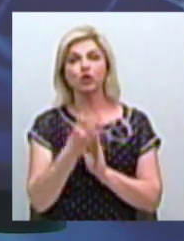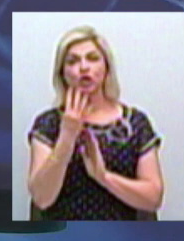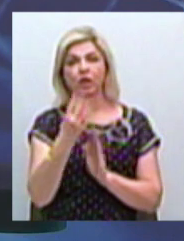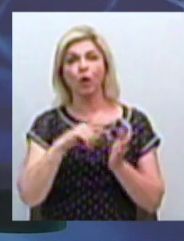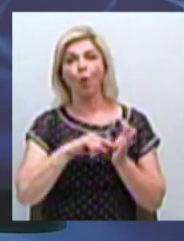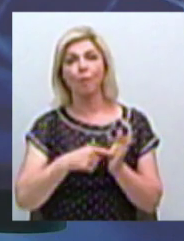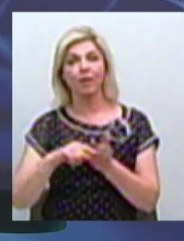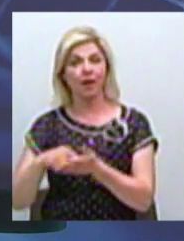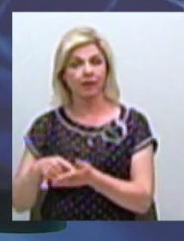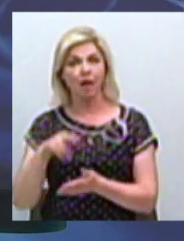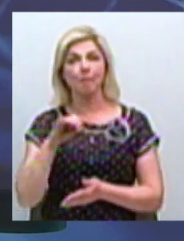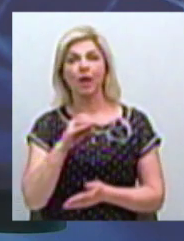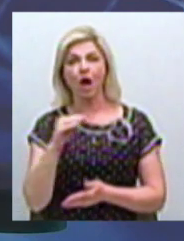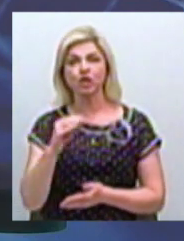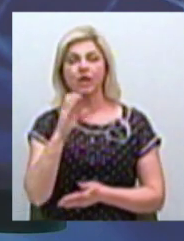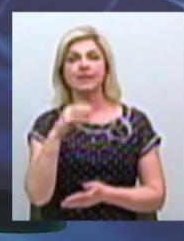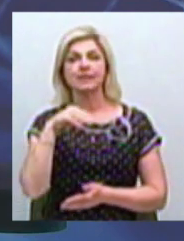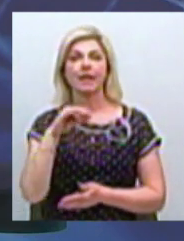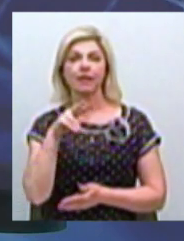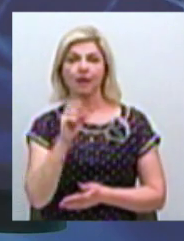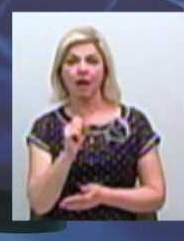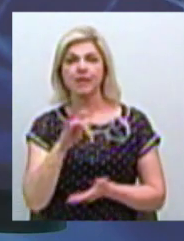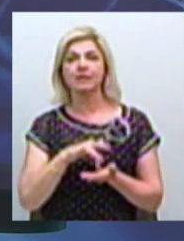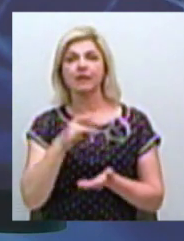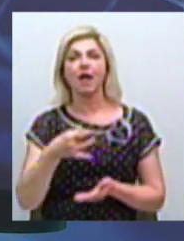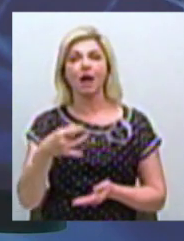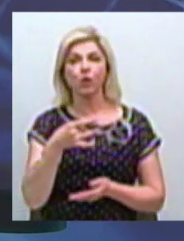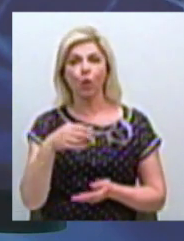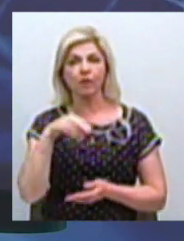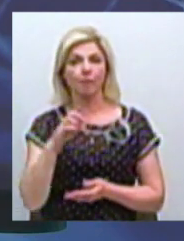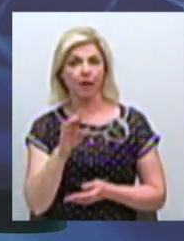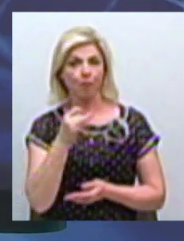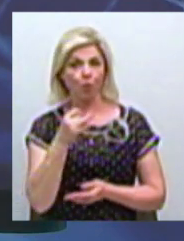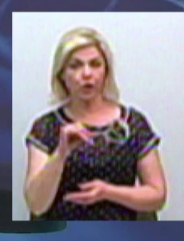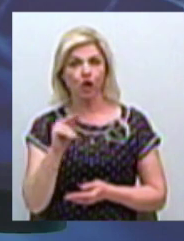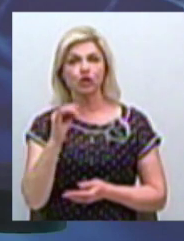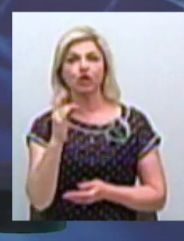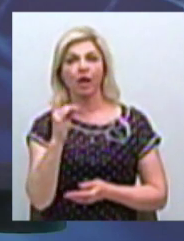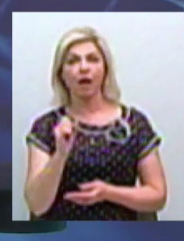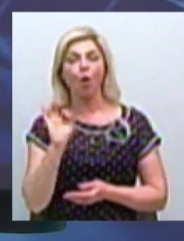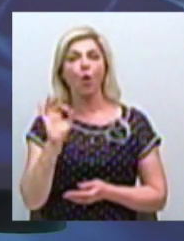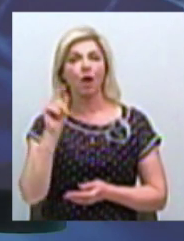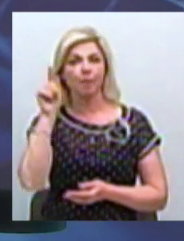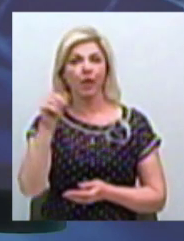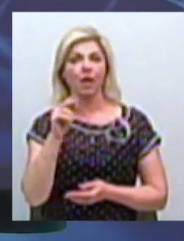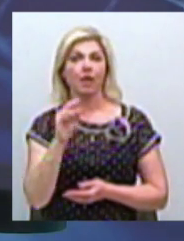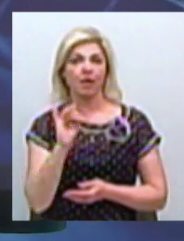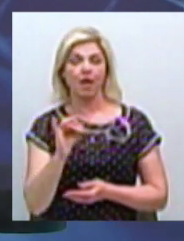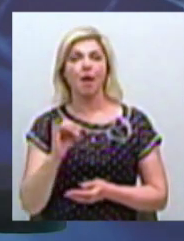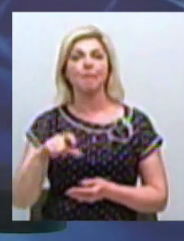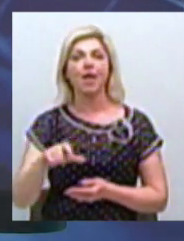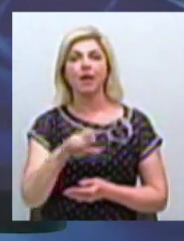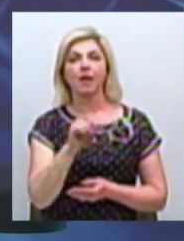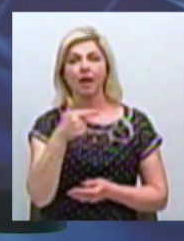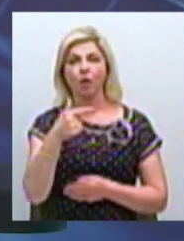об'єкта – пляжі «Стрілка» та «Прибій» у Центральному районі, пляж «Чайка» у Корабельному районі та берегова зона